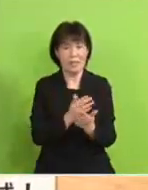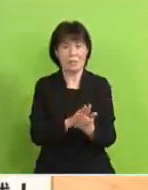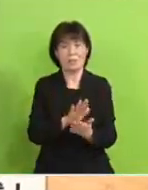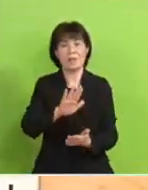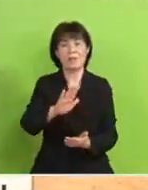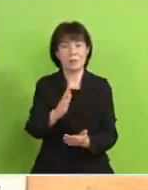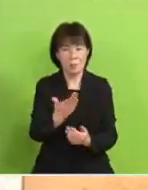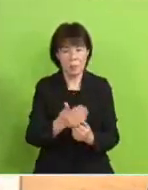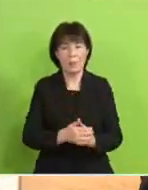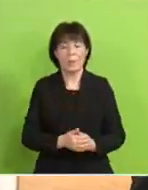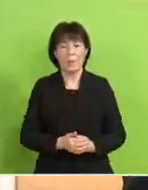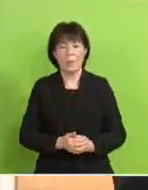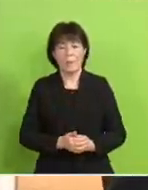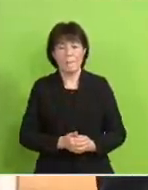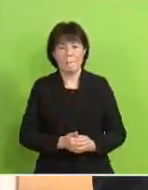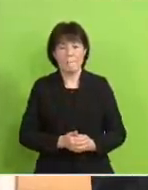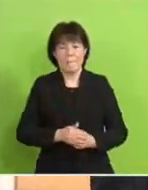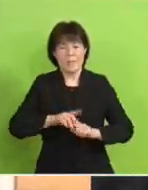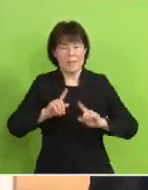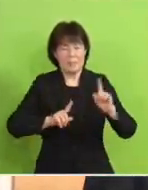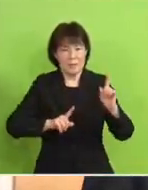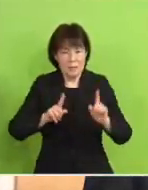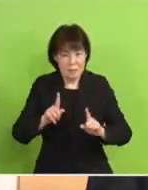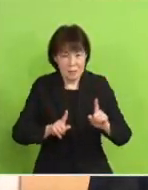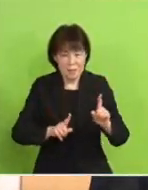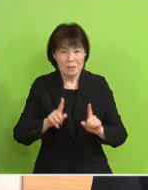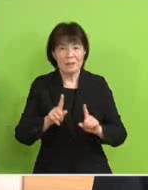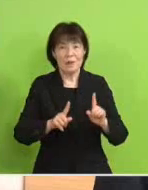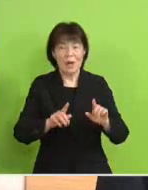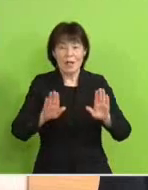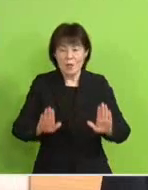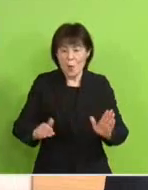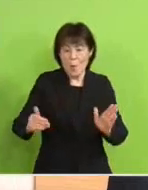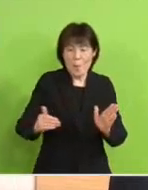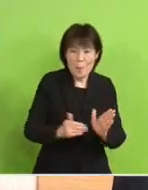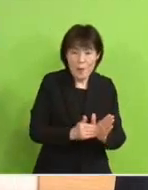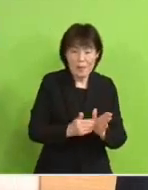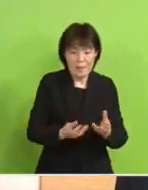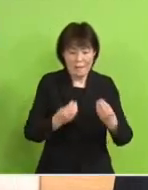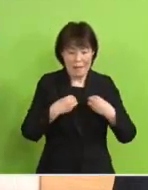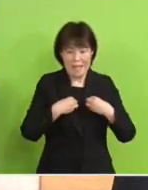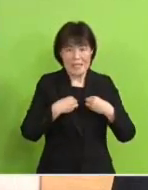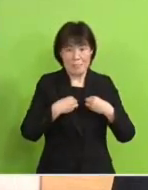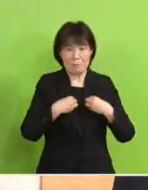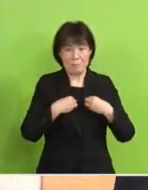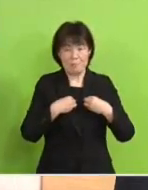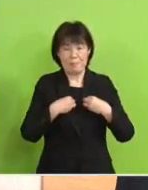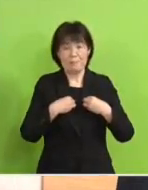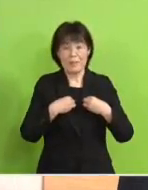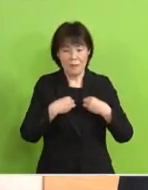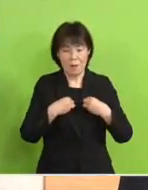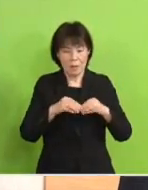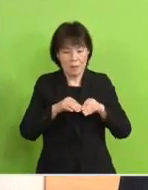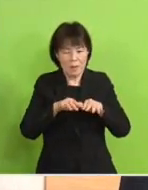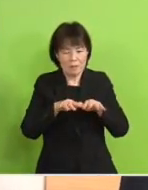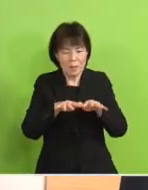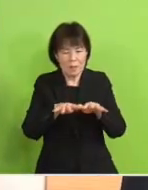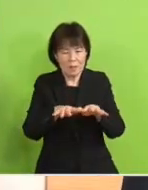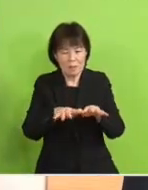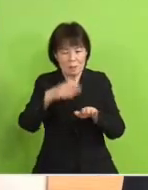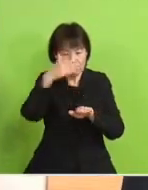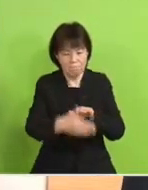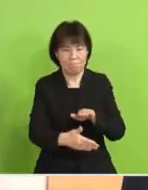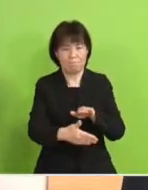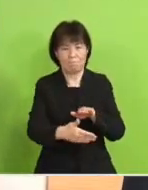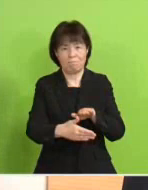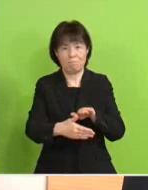けれども、まあ、なんとかこの今日までで感染の拡大を阻